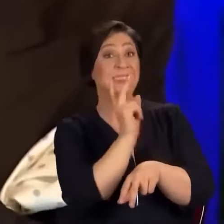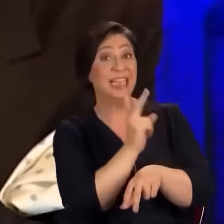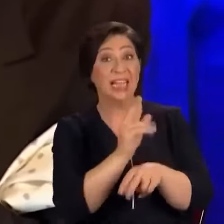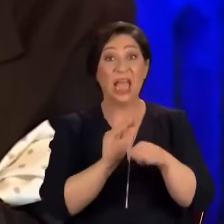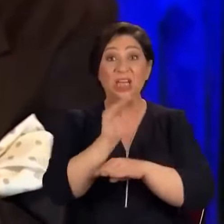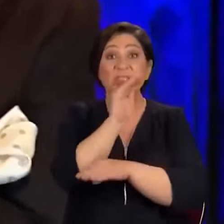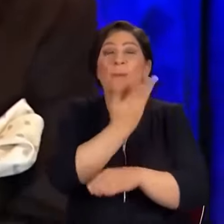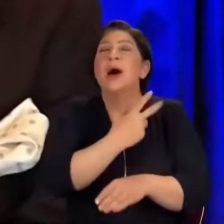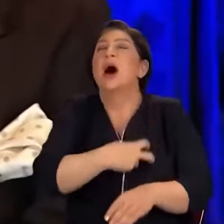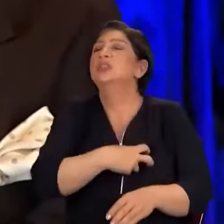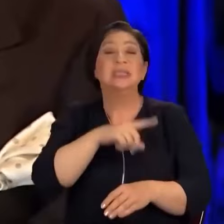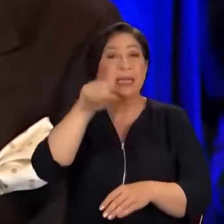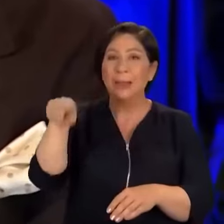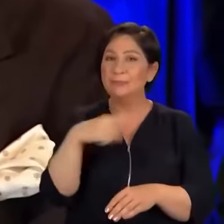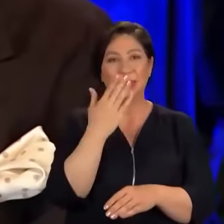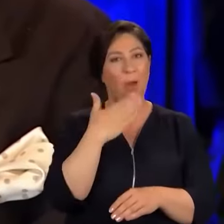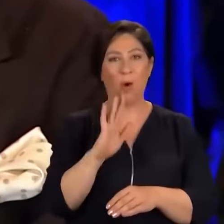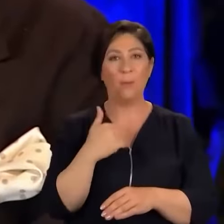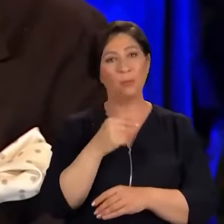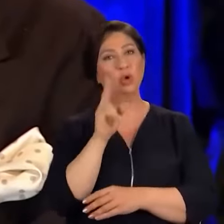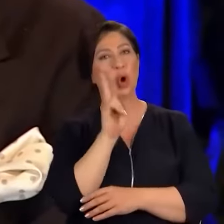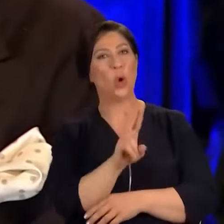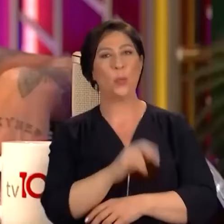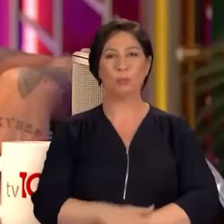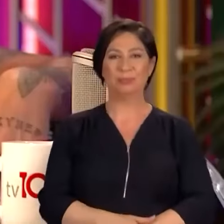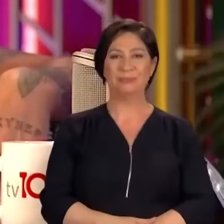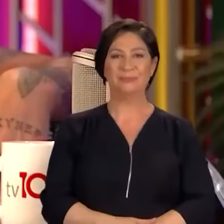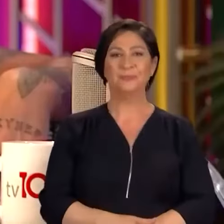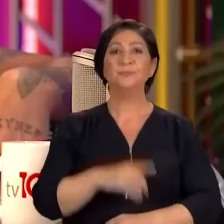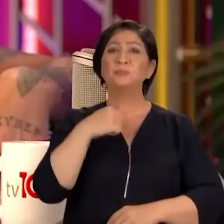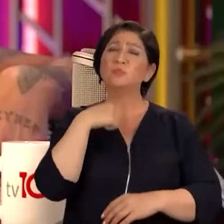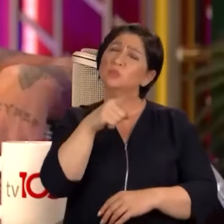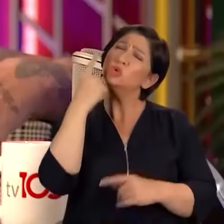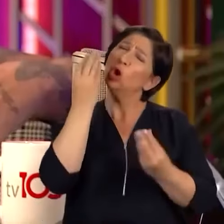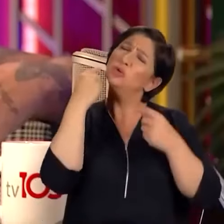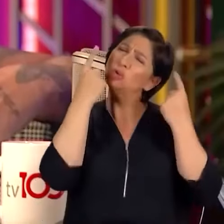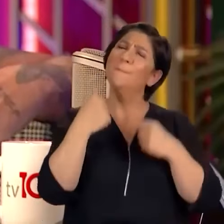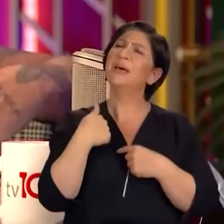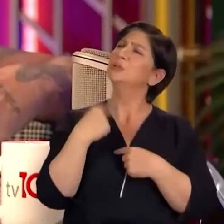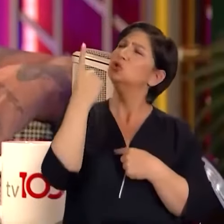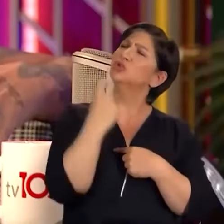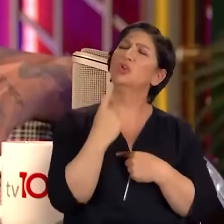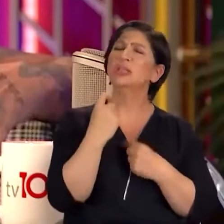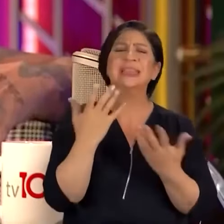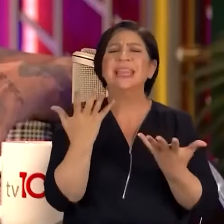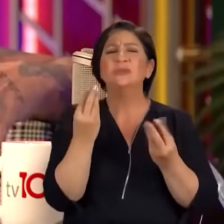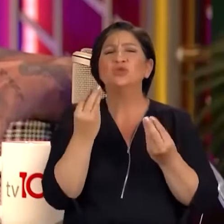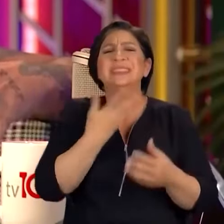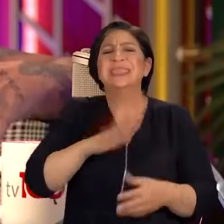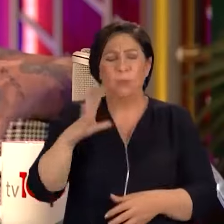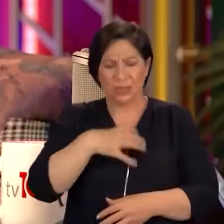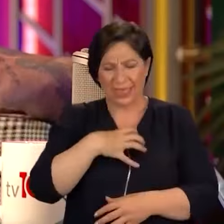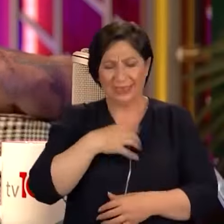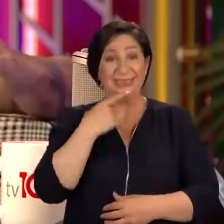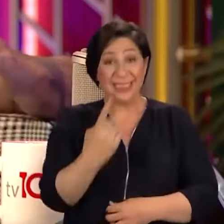sendeki yaşama tutkusu kimsede yok. Gördüğüm şey bu. Yani şöyle, onu şöyle değerlendiriyorum. Mesela bana sorduğunuzda neyi çok sevmiyorsun